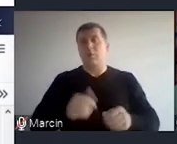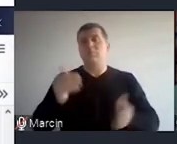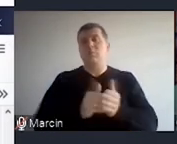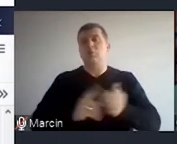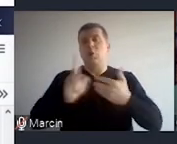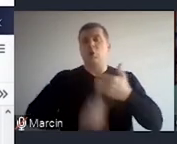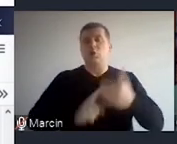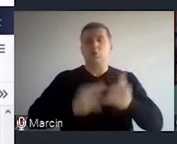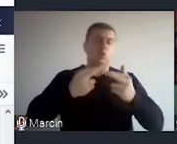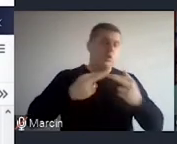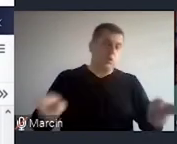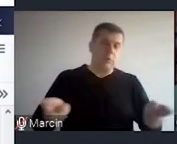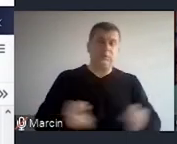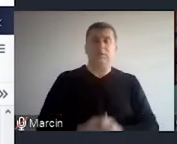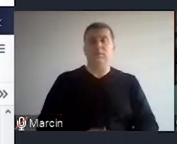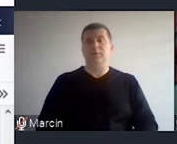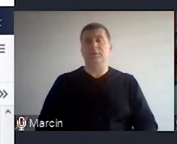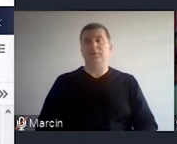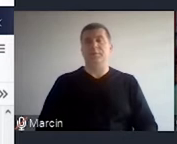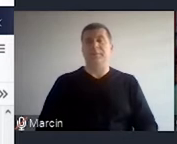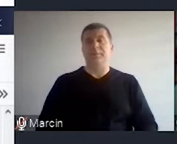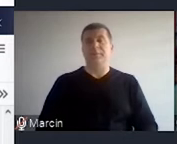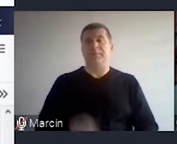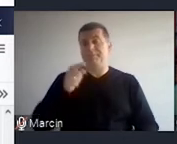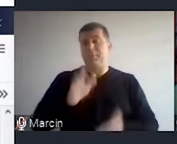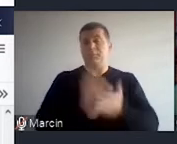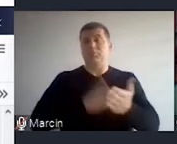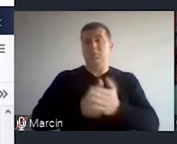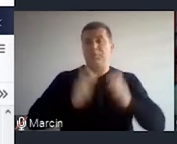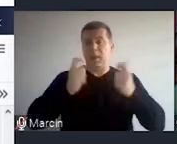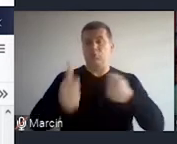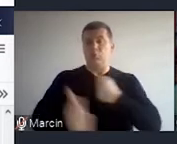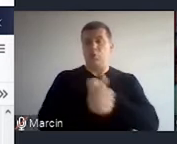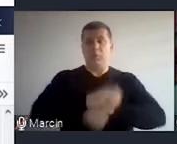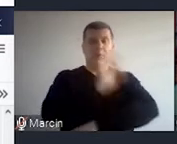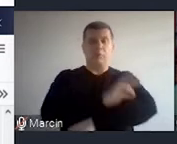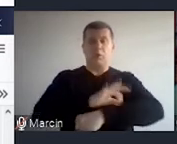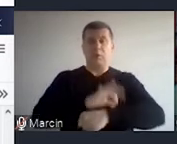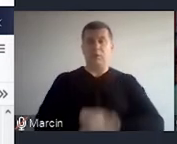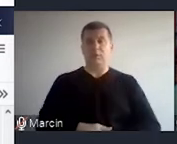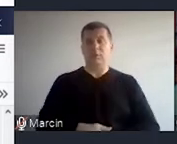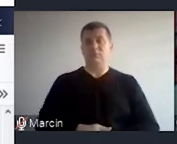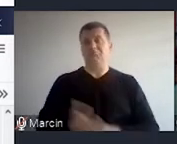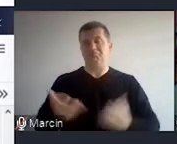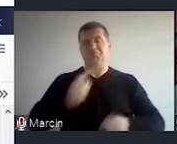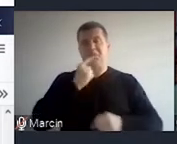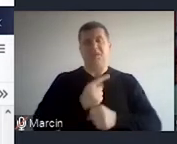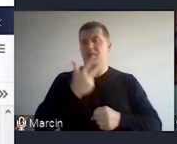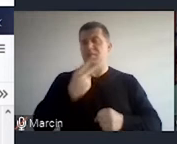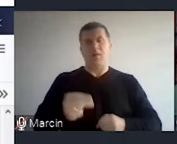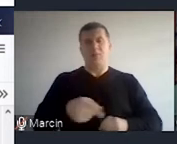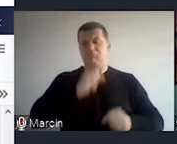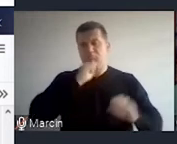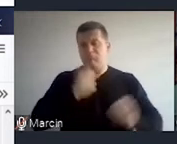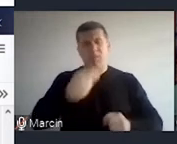potrzeby rozliczeń różnego rodzaju. Natomiast w tym wypadku dokumenty projektu zdecydowanie nie podlegają